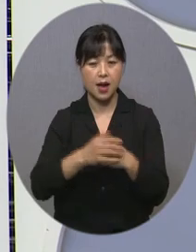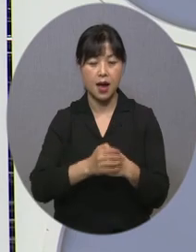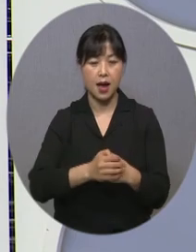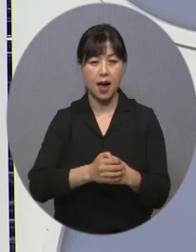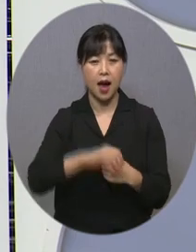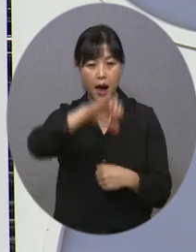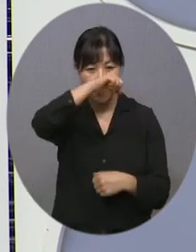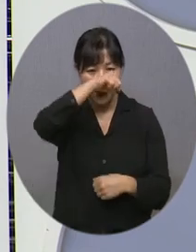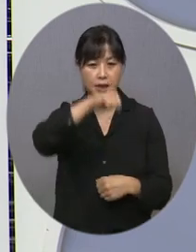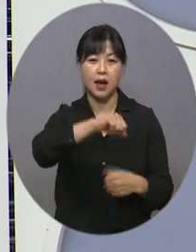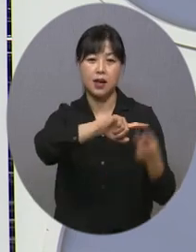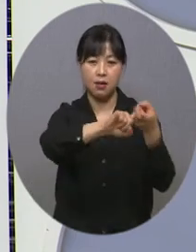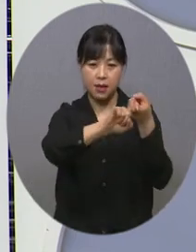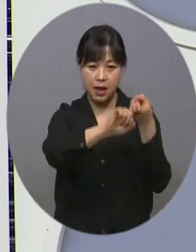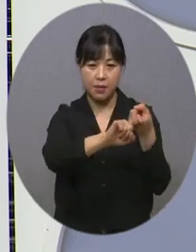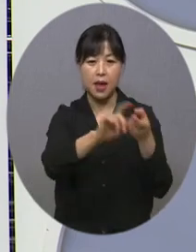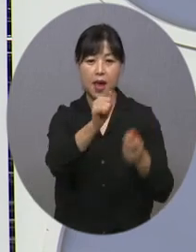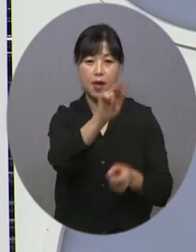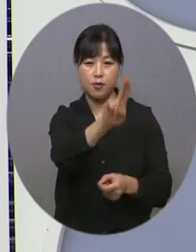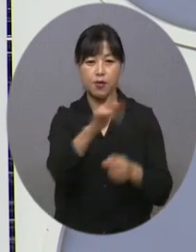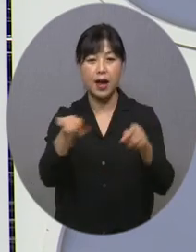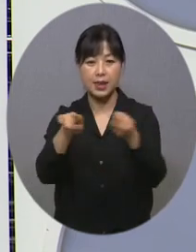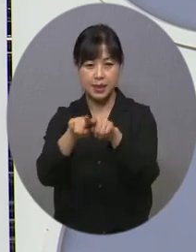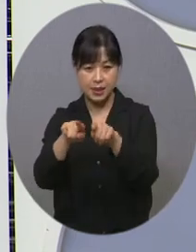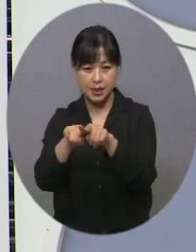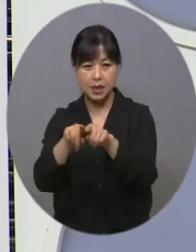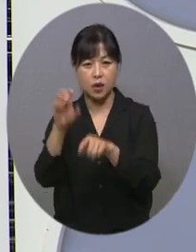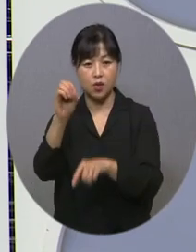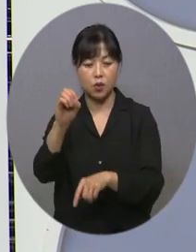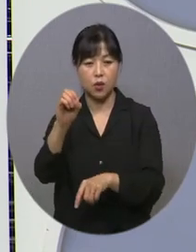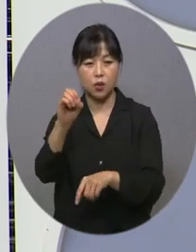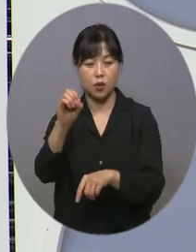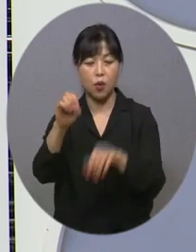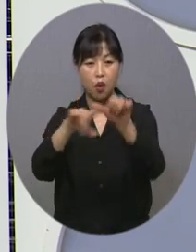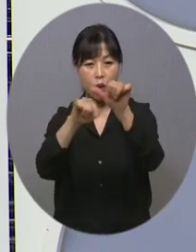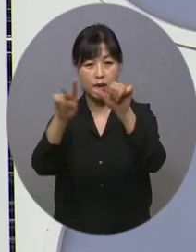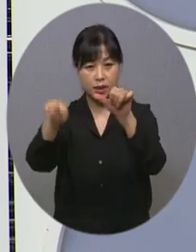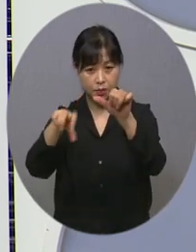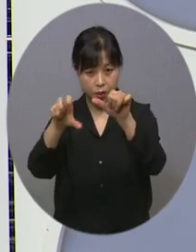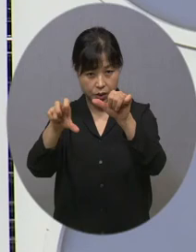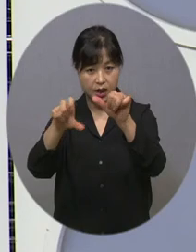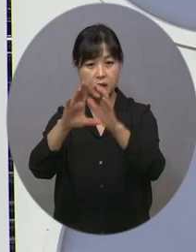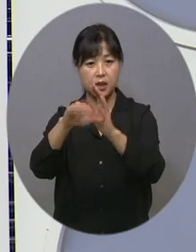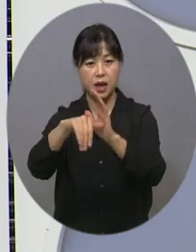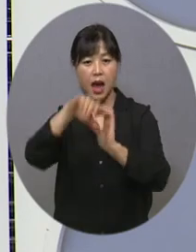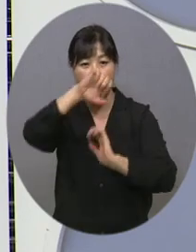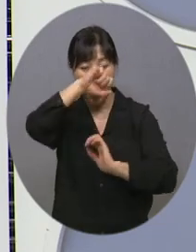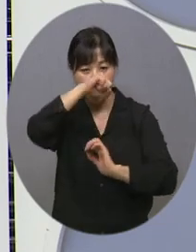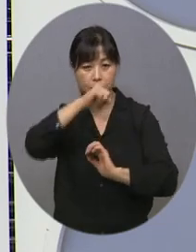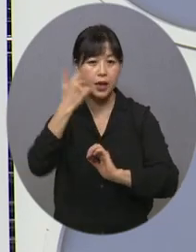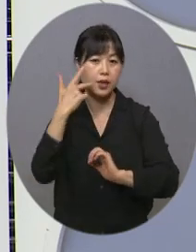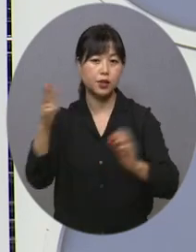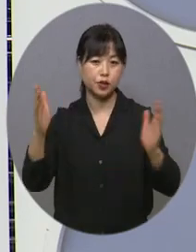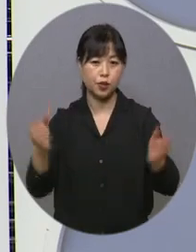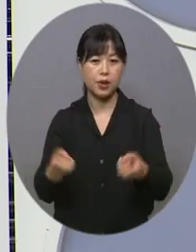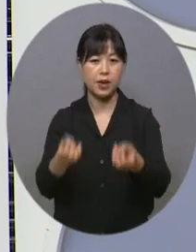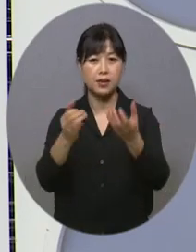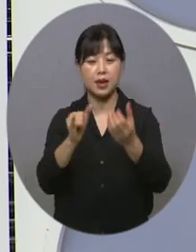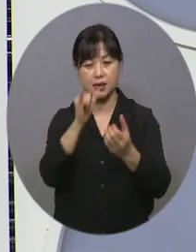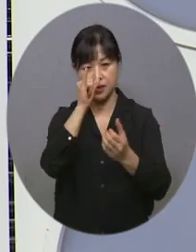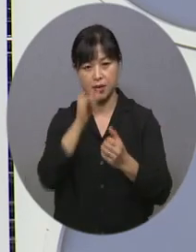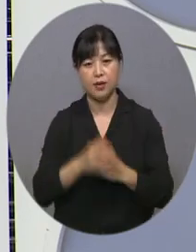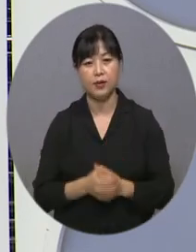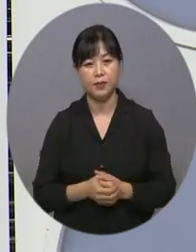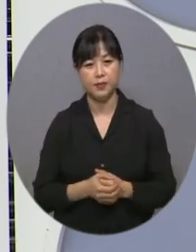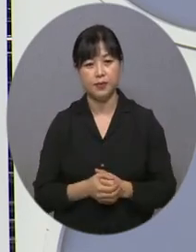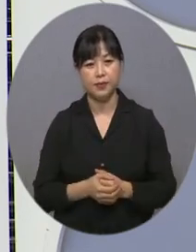연합 AU하고 공동으로 해서 그 5월 25일을 전후해서 아프리카 주간 행사를 합니다. 그래서